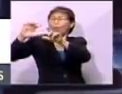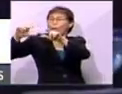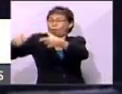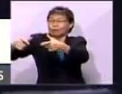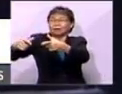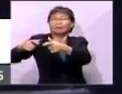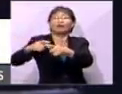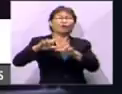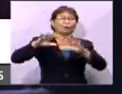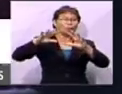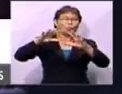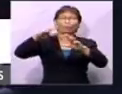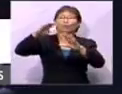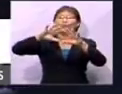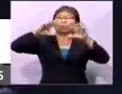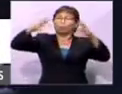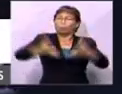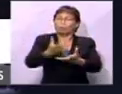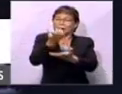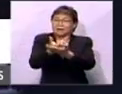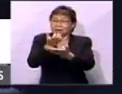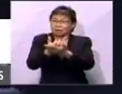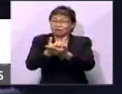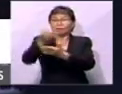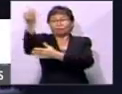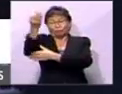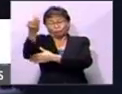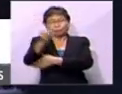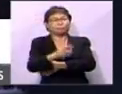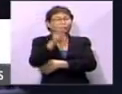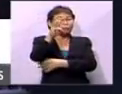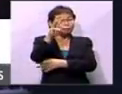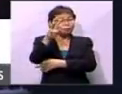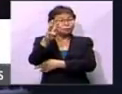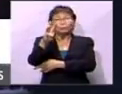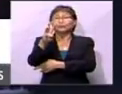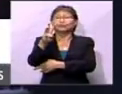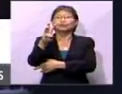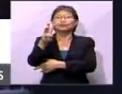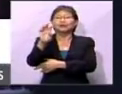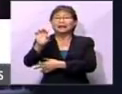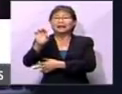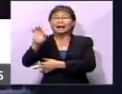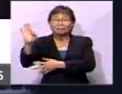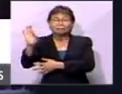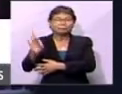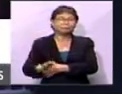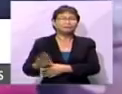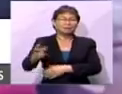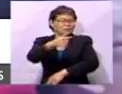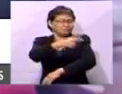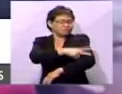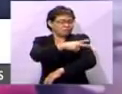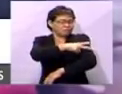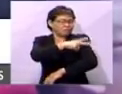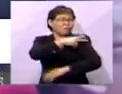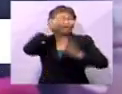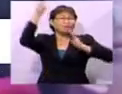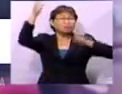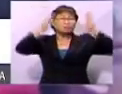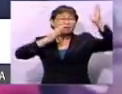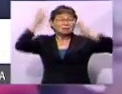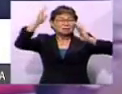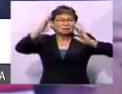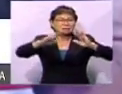World Economic Forum, umpamanya. They have rank Malaysia as the 23rd most